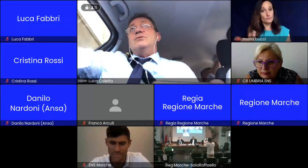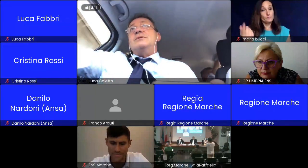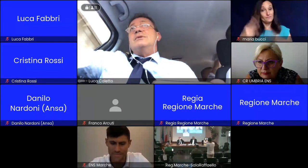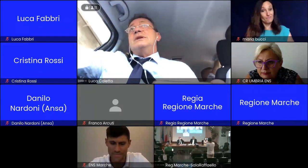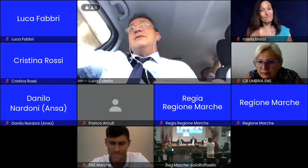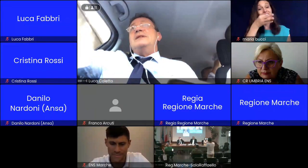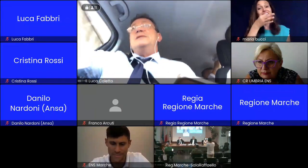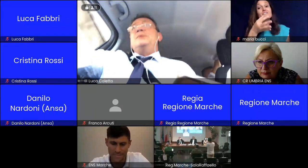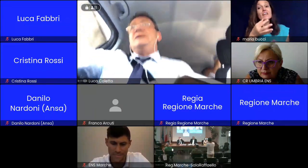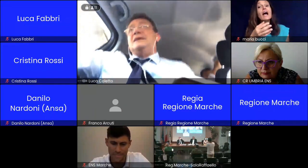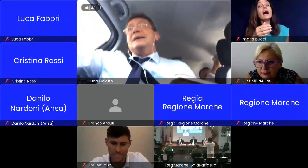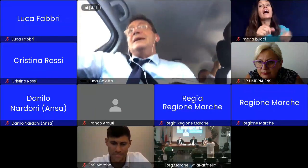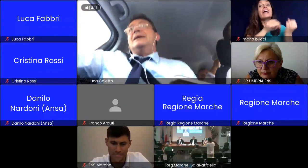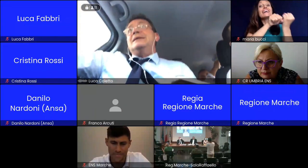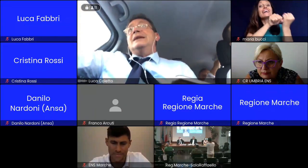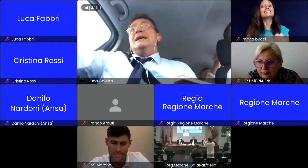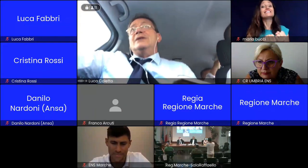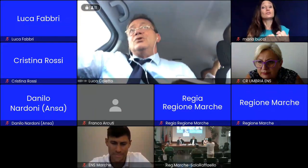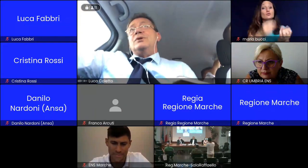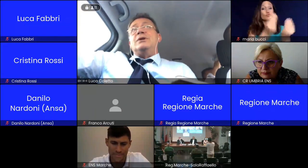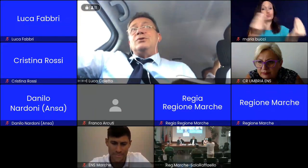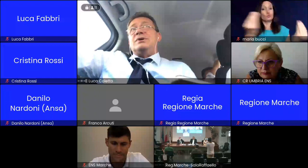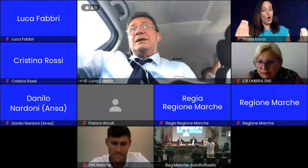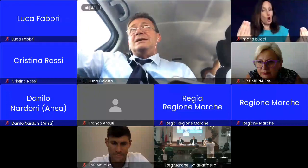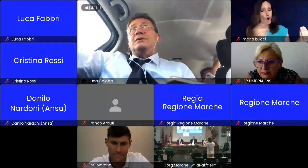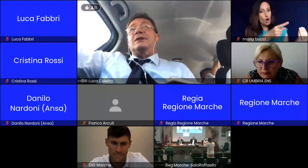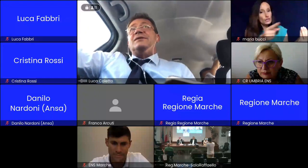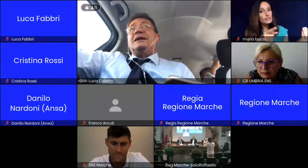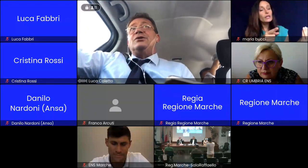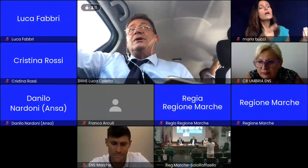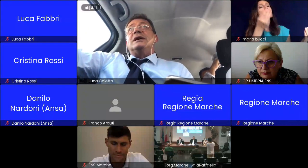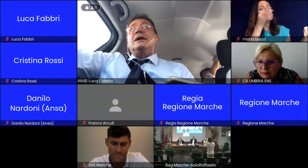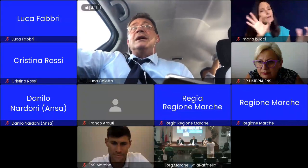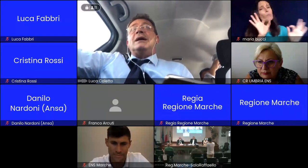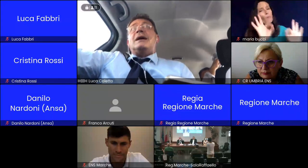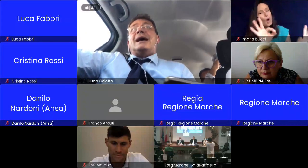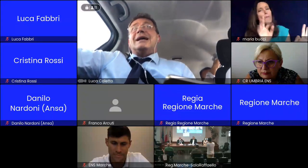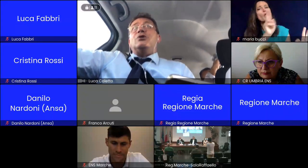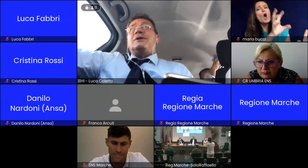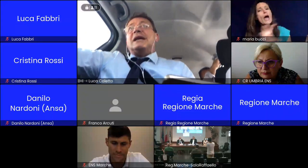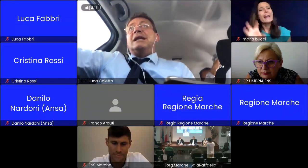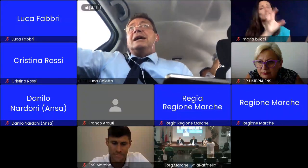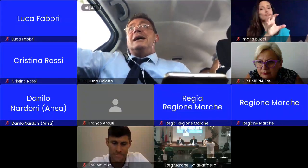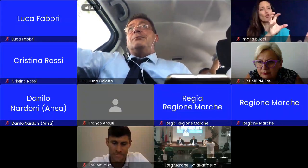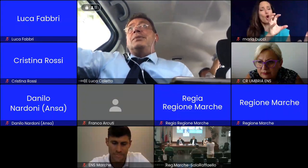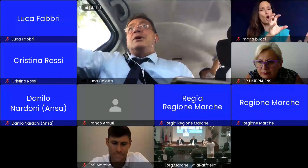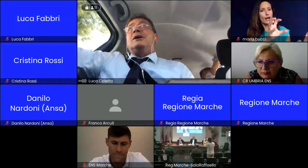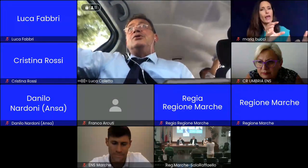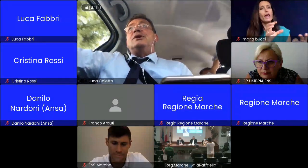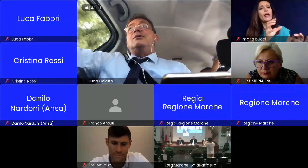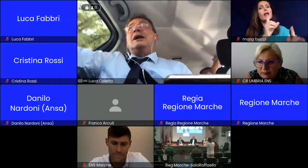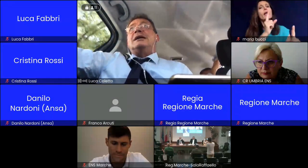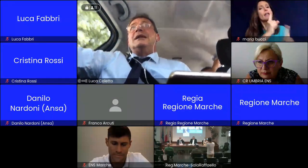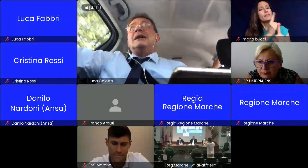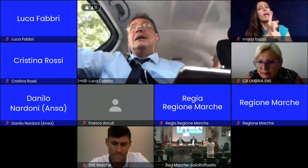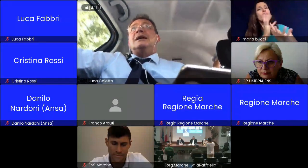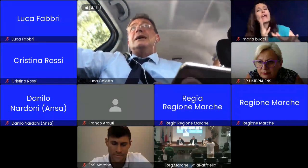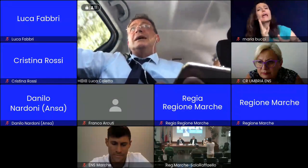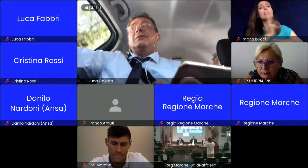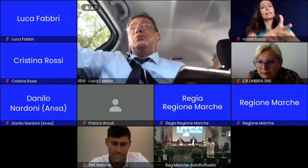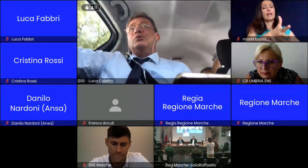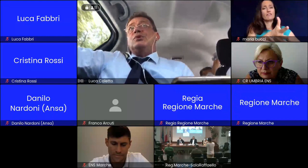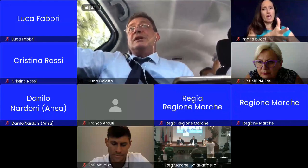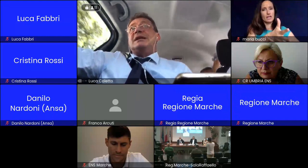parte dell'istituzione, nella fattispecie delle regioni, in considerazione del fatto che hanno delega per quanto